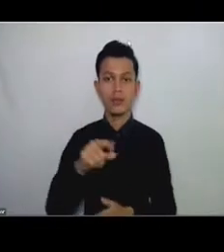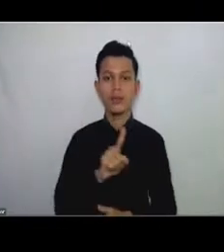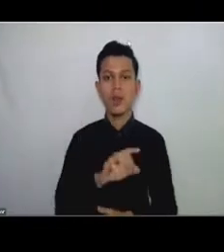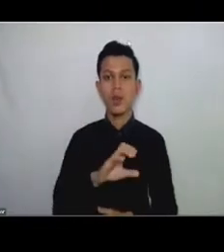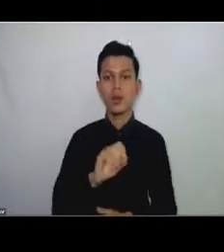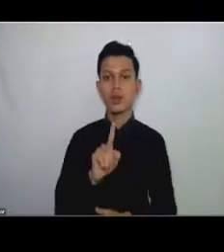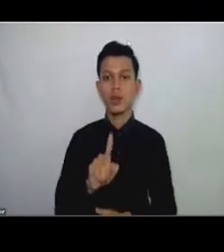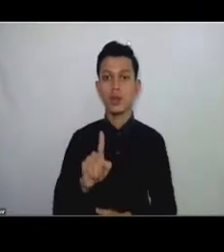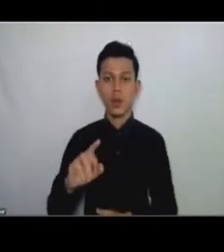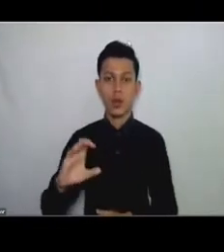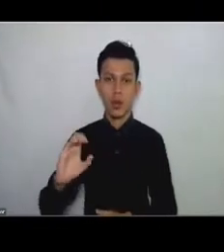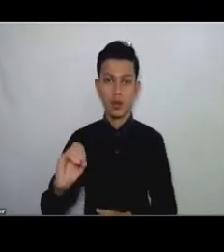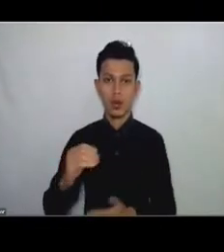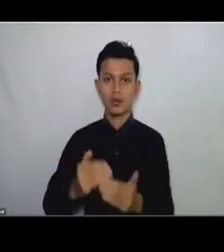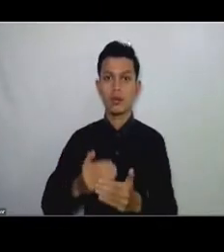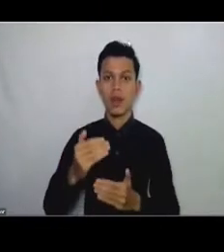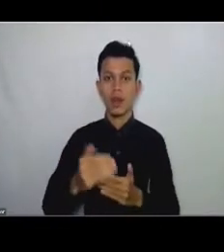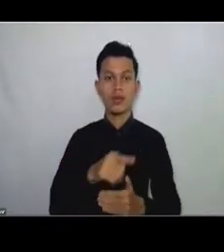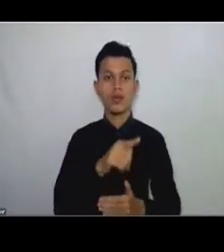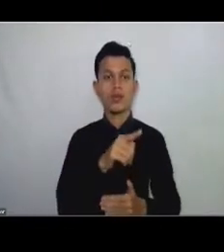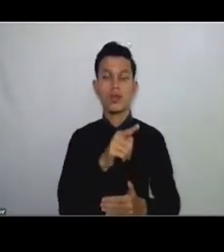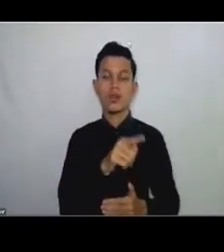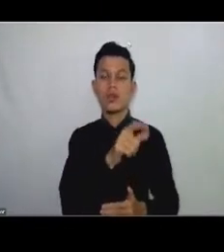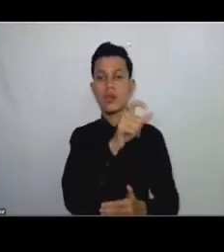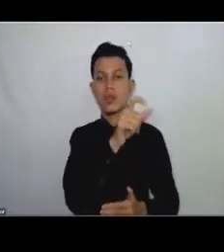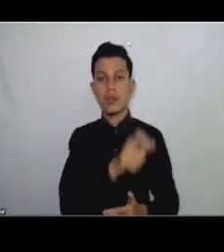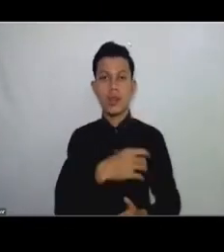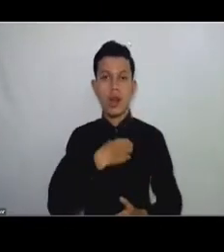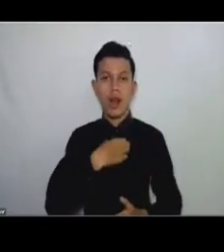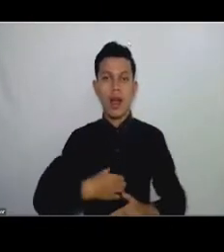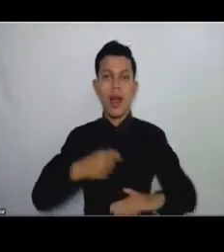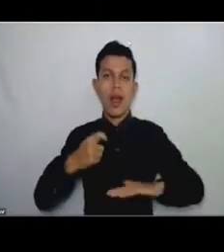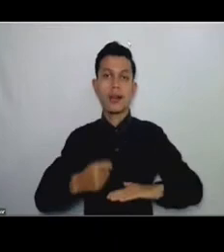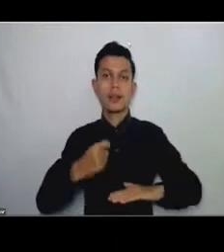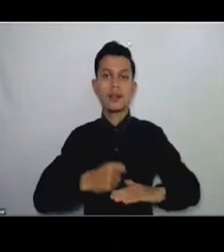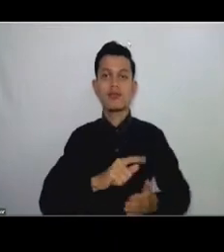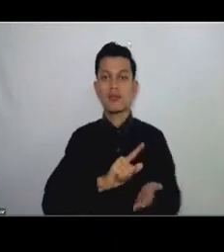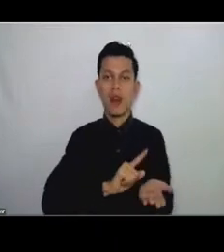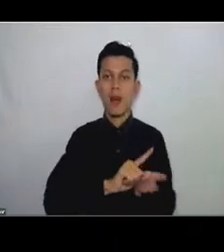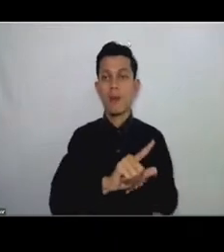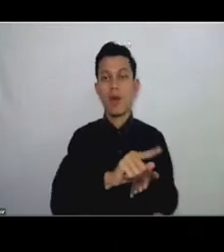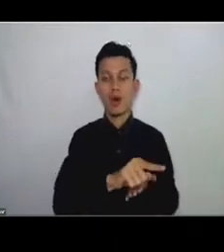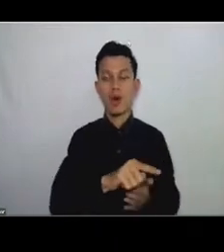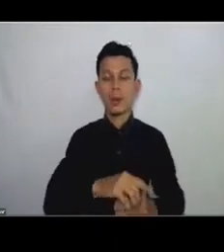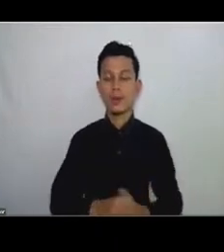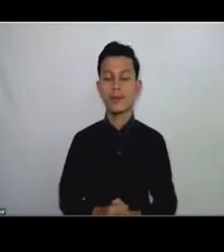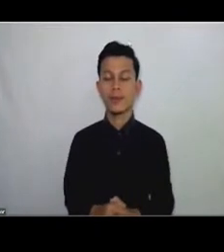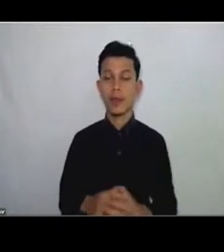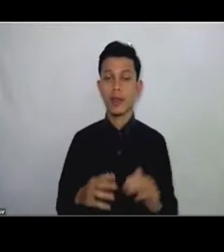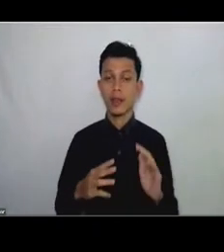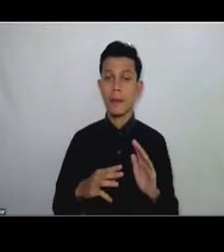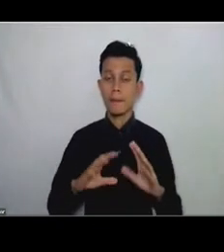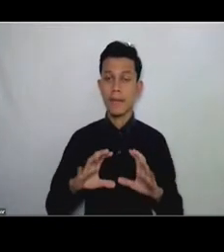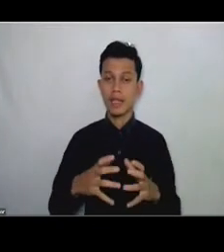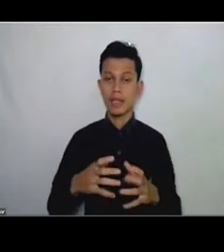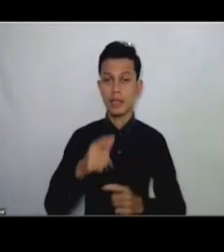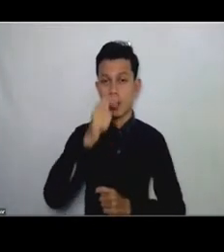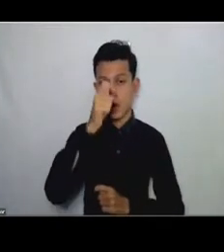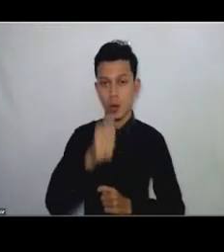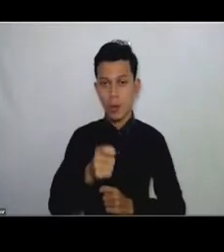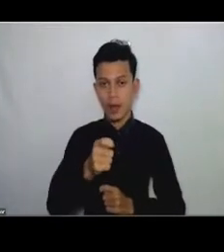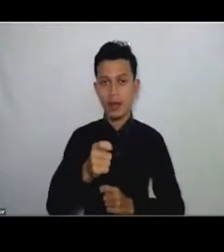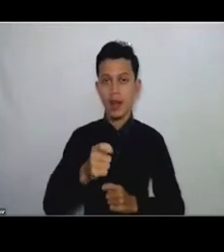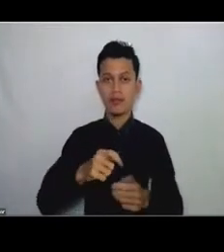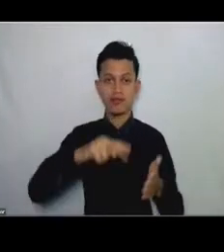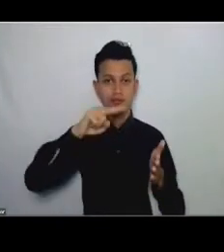101 selanjutnya disebut Hakim terlap majelis kehormatan telah membaca